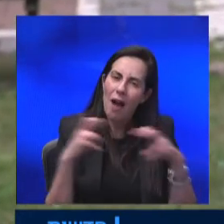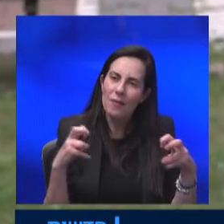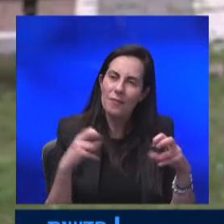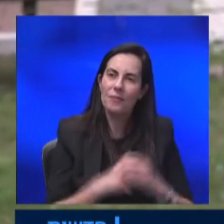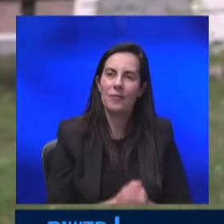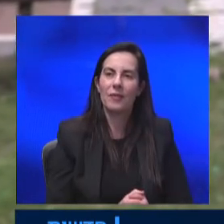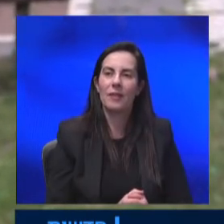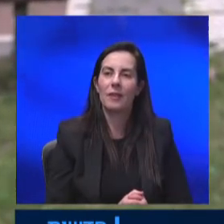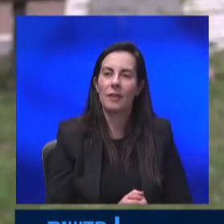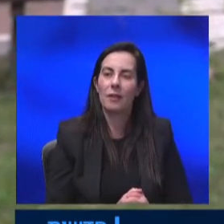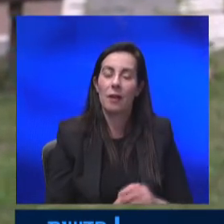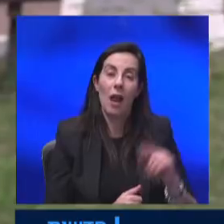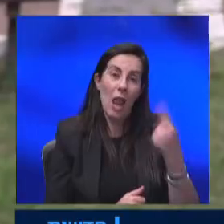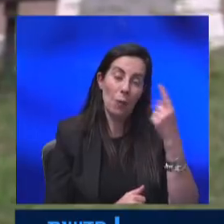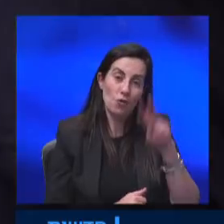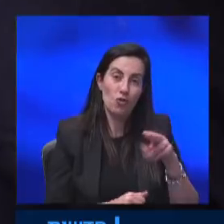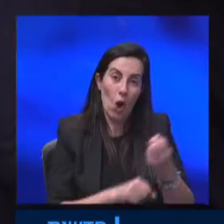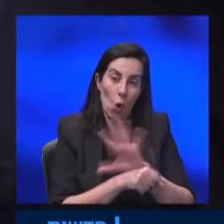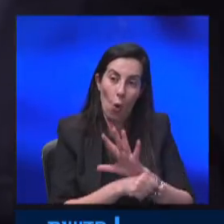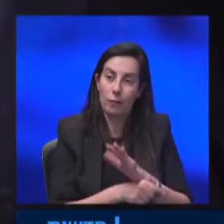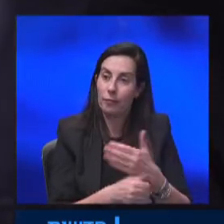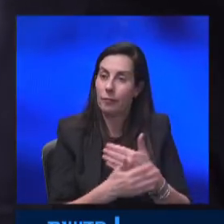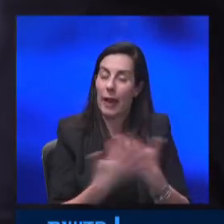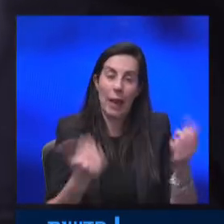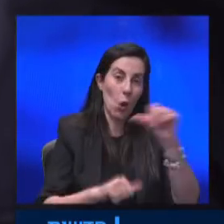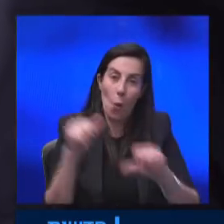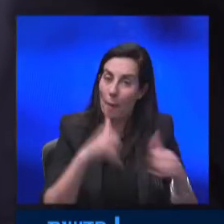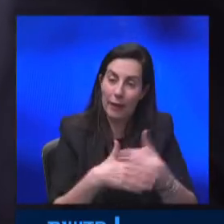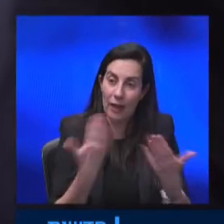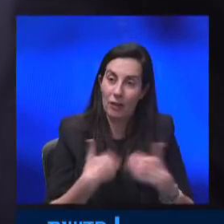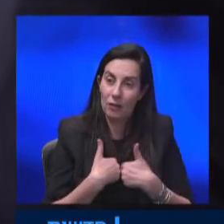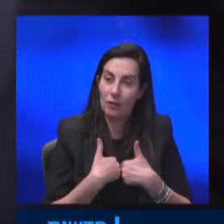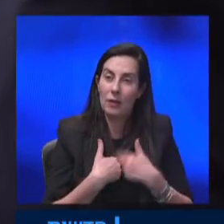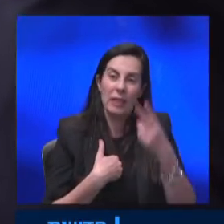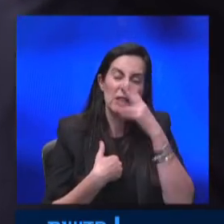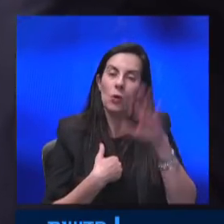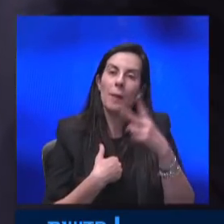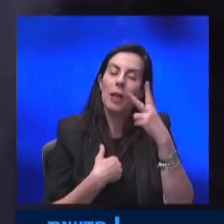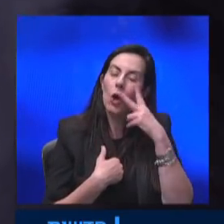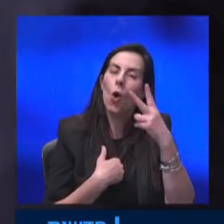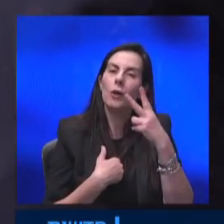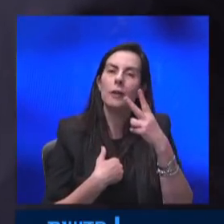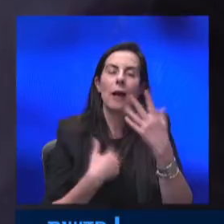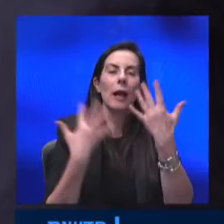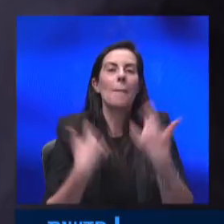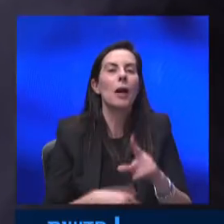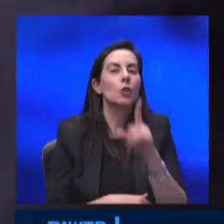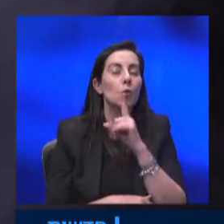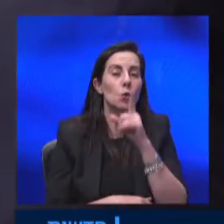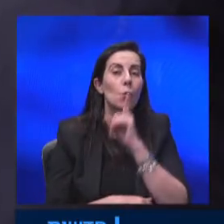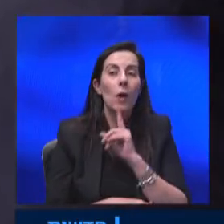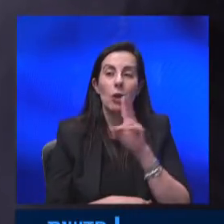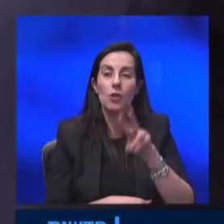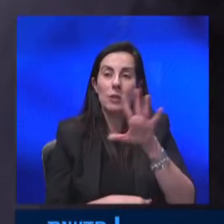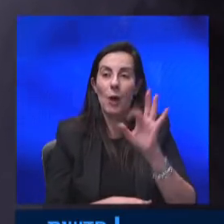למרות המגבלות, למרות שאין לנו מעבדה זמינה. ניסינו גם לראות את הריכוזי סוכר, יש 25%